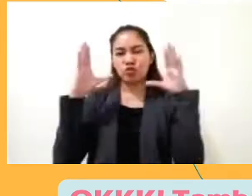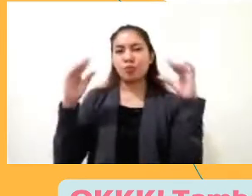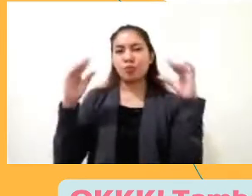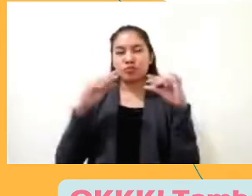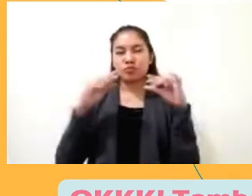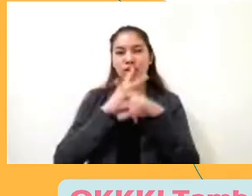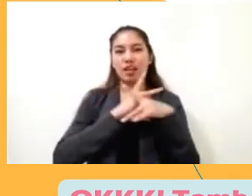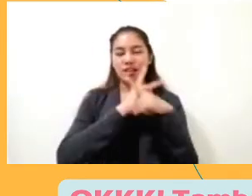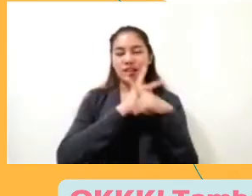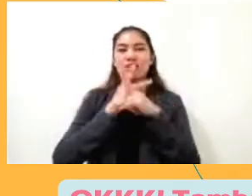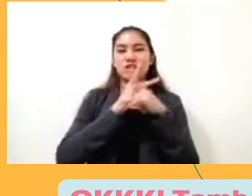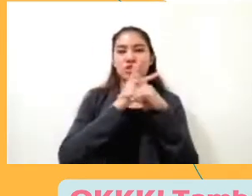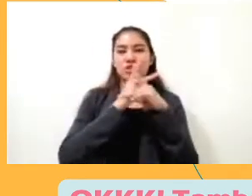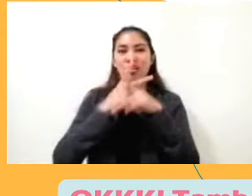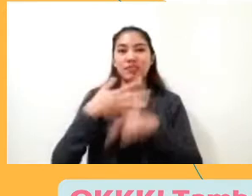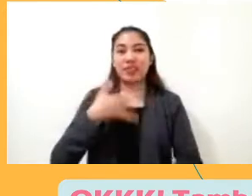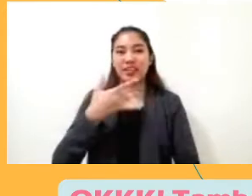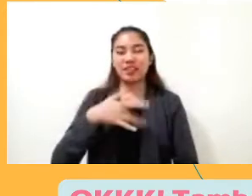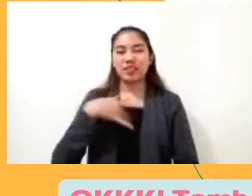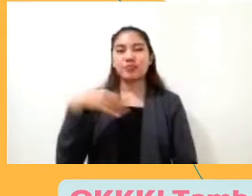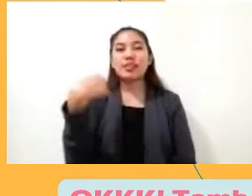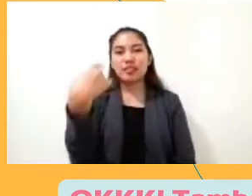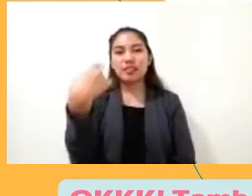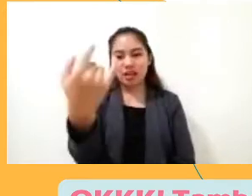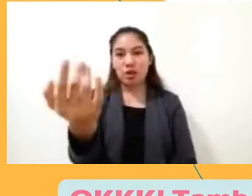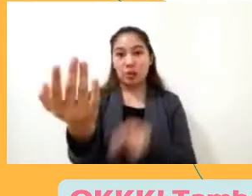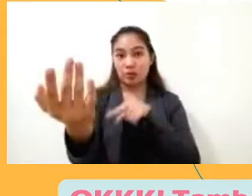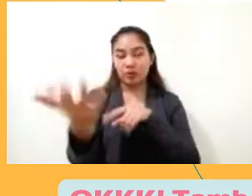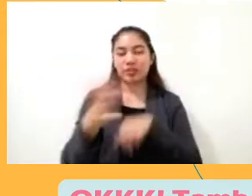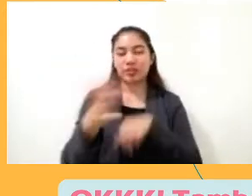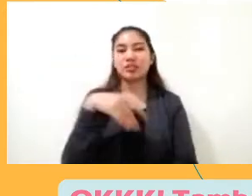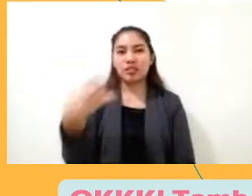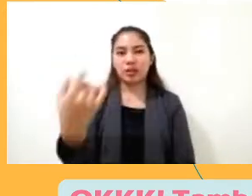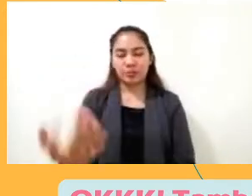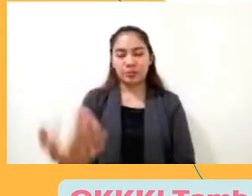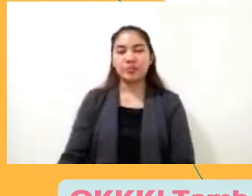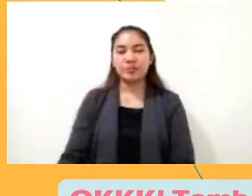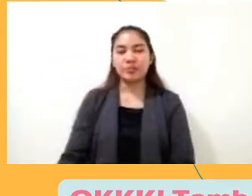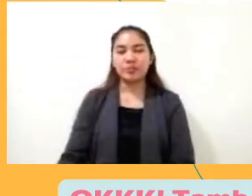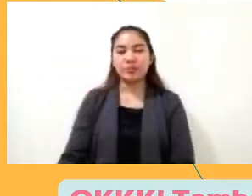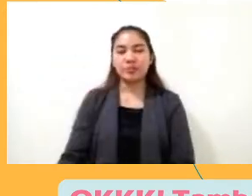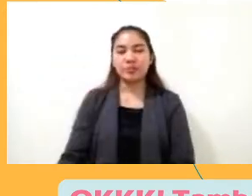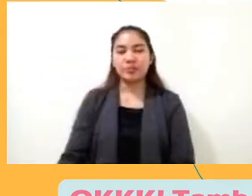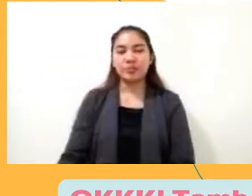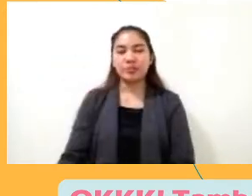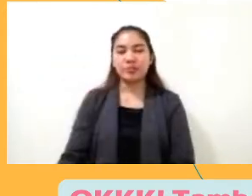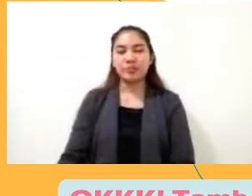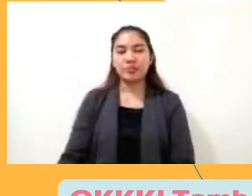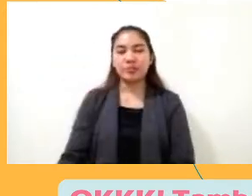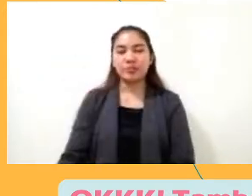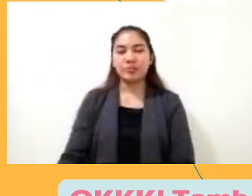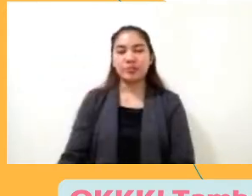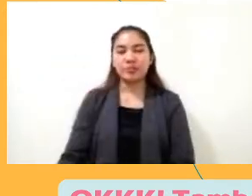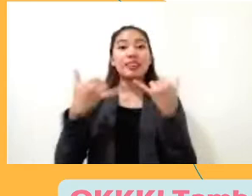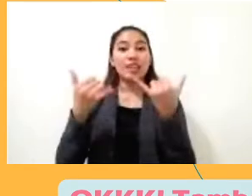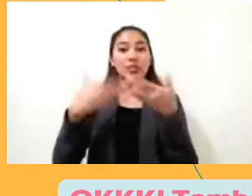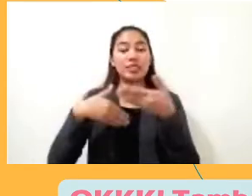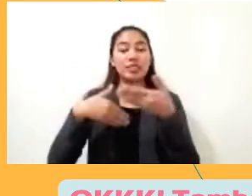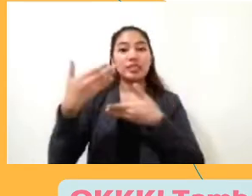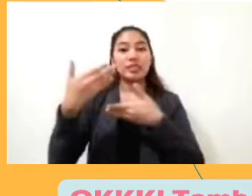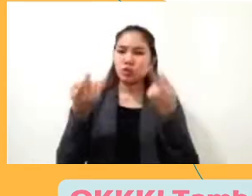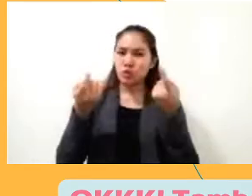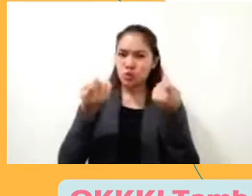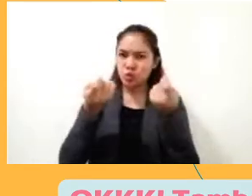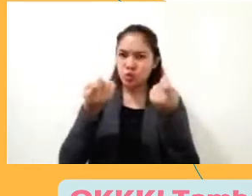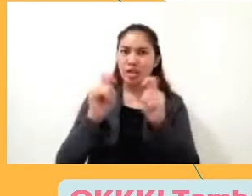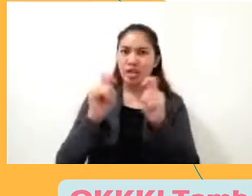Mas endearing. May sense of comfort. Ikaw. No? Ngayon naman, subukan natin siya